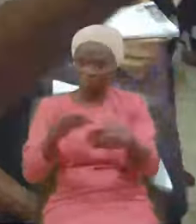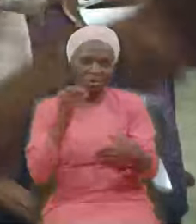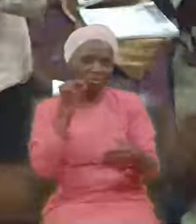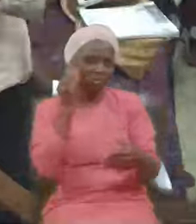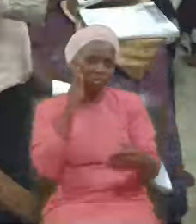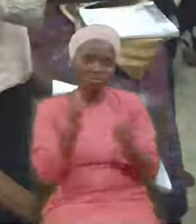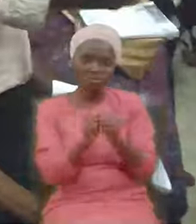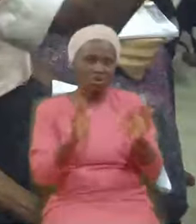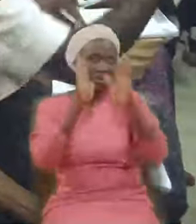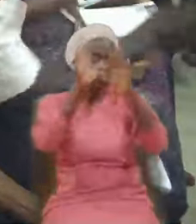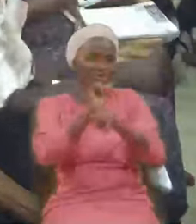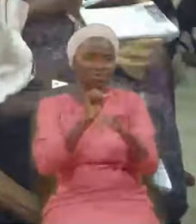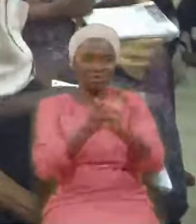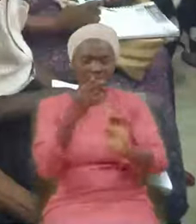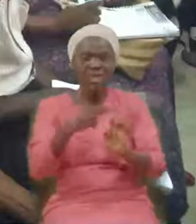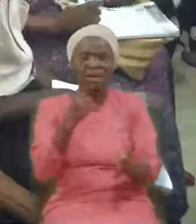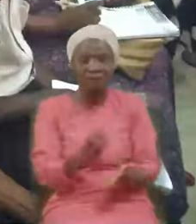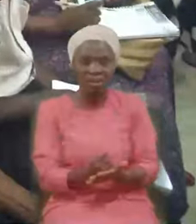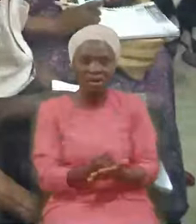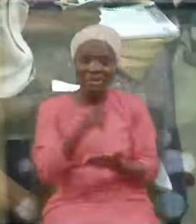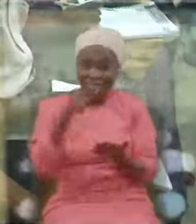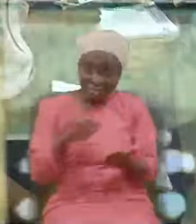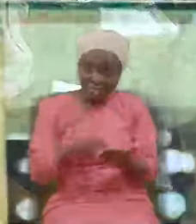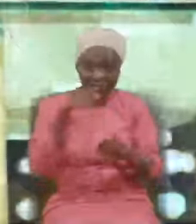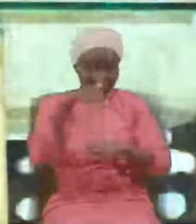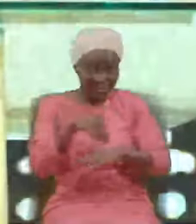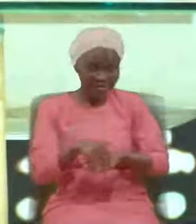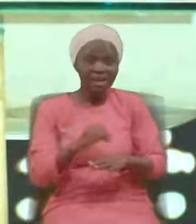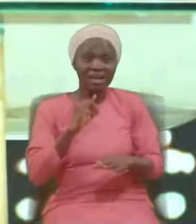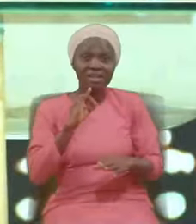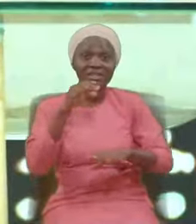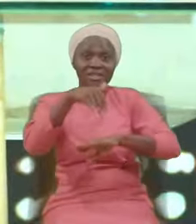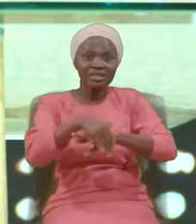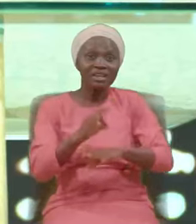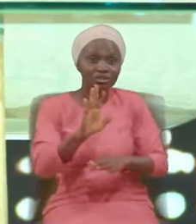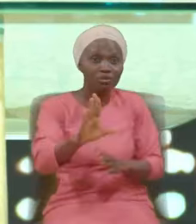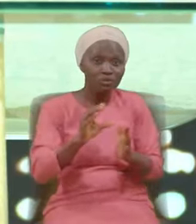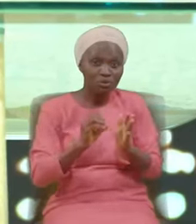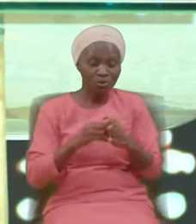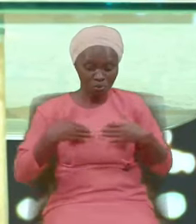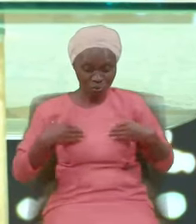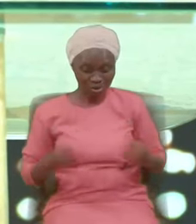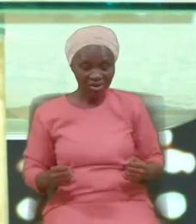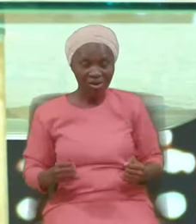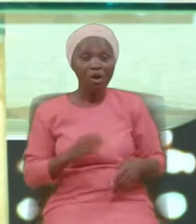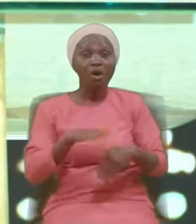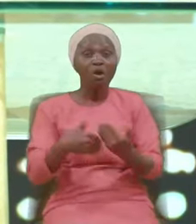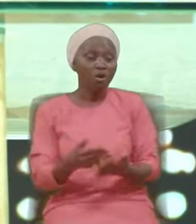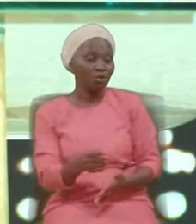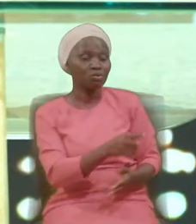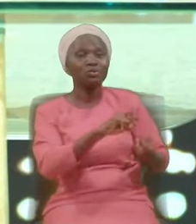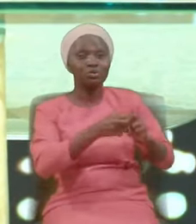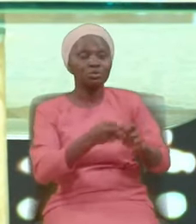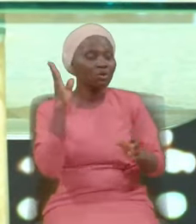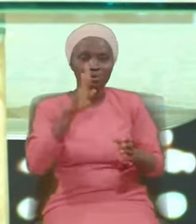ce soir, vous n'allez pas quitter ici sans votre miracle. Ce soir, c'est la soirée de votre guérison. Tous ces